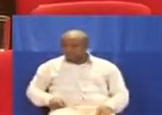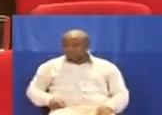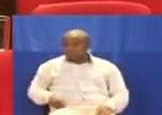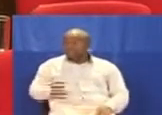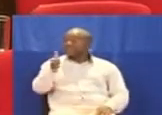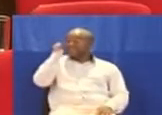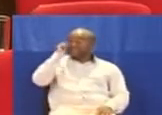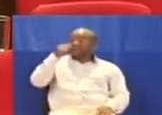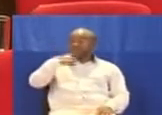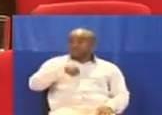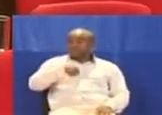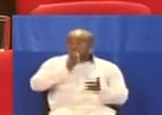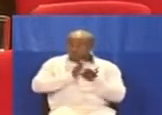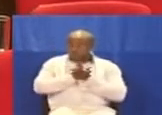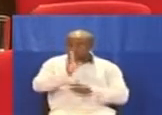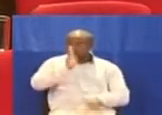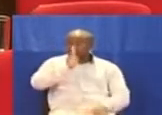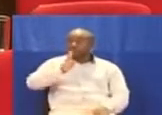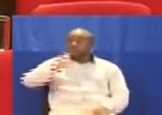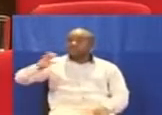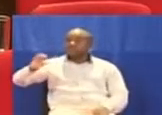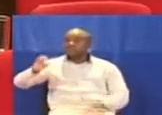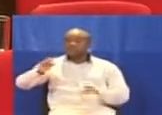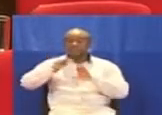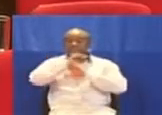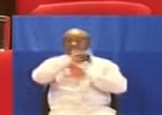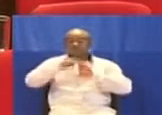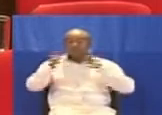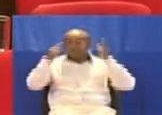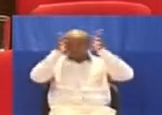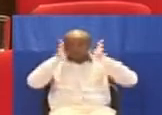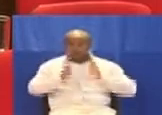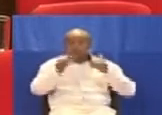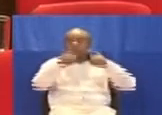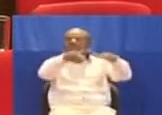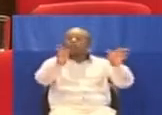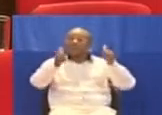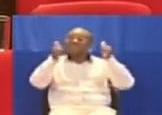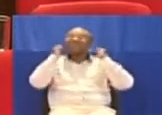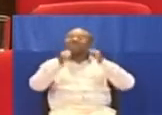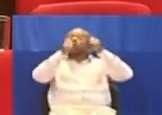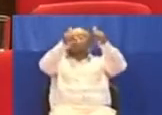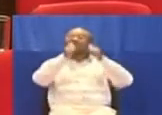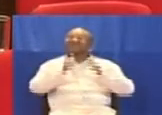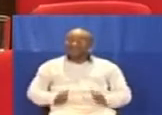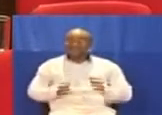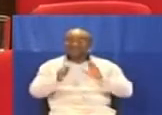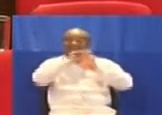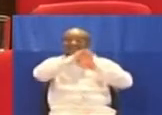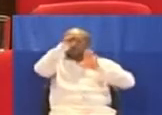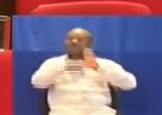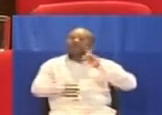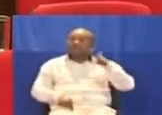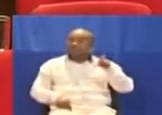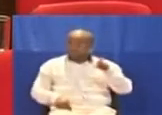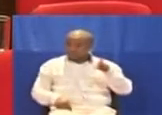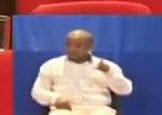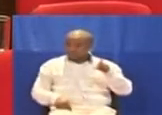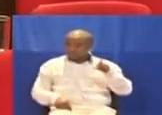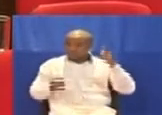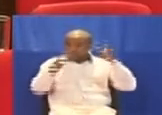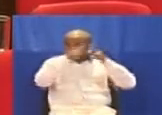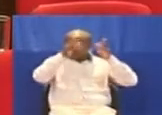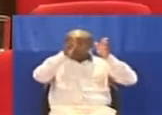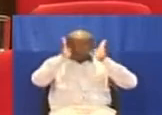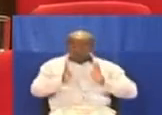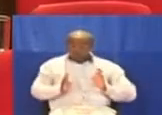jana kupitia BBC South Africa wamefungua vyuo vikuu. Jana imetangazwa. Mheshimiwa Rais, umefanyika darasa, umefanyika